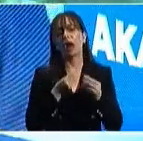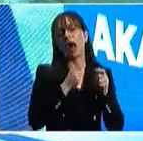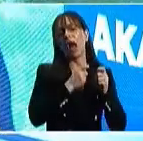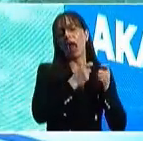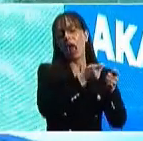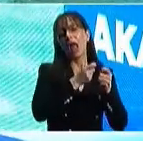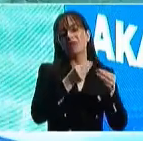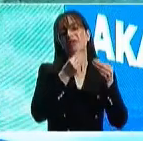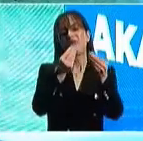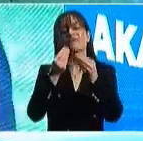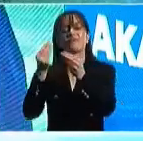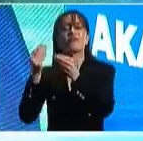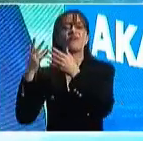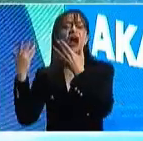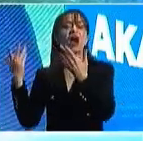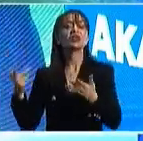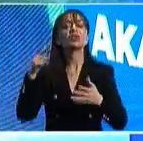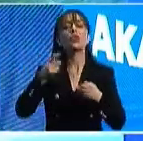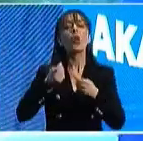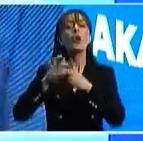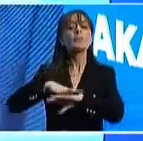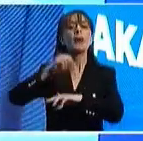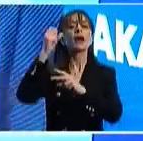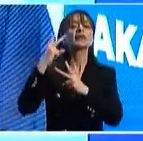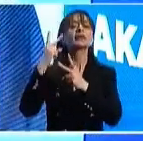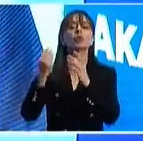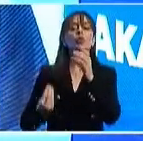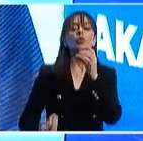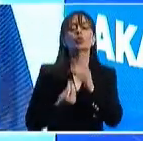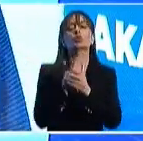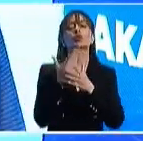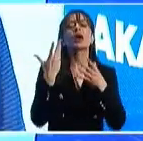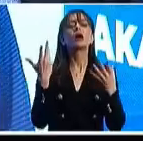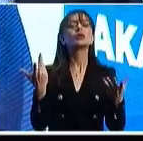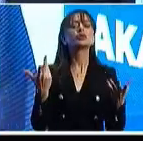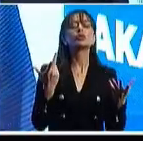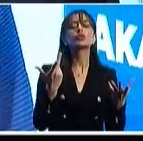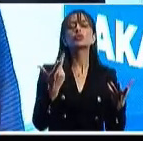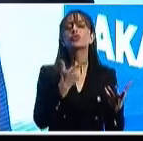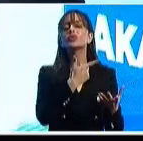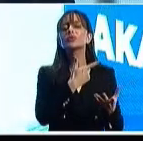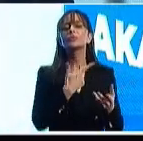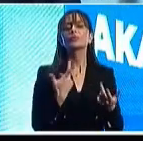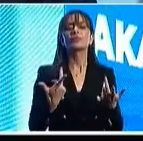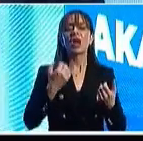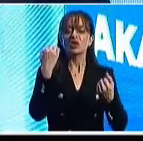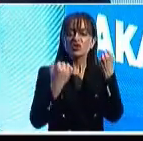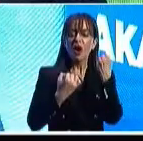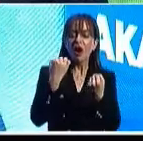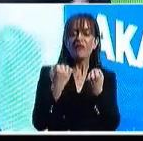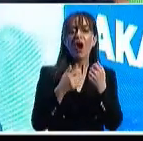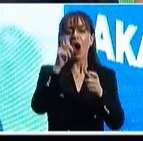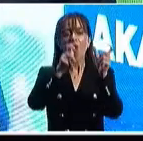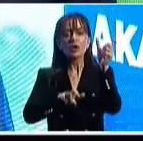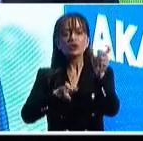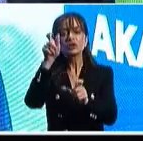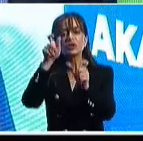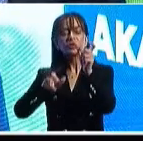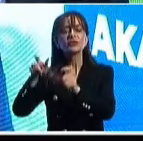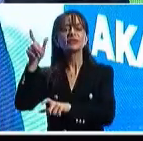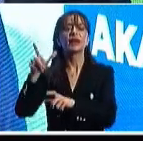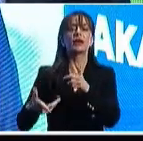ve uygulamada eğitim merkezimize kuracağımız parkur ve simülasyonlarla şoförlerimize pratik